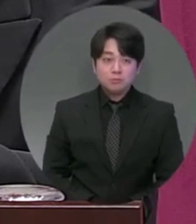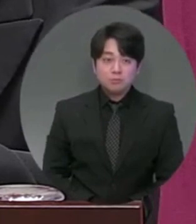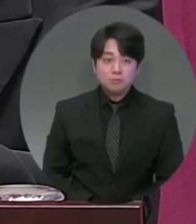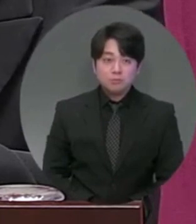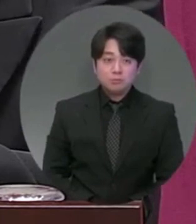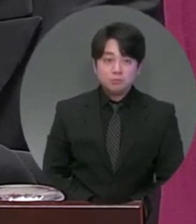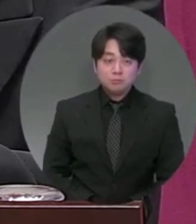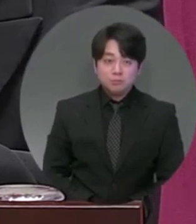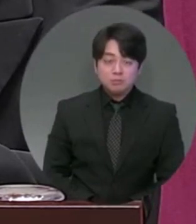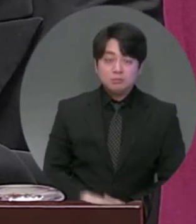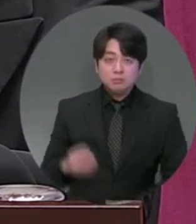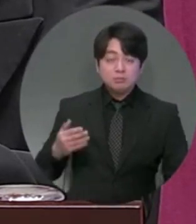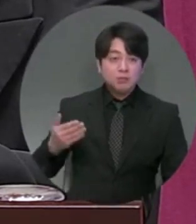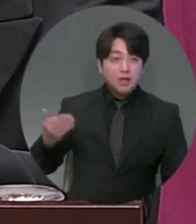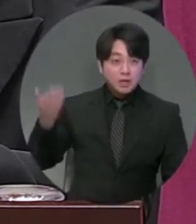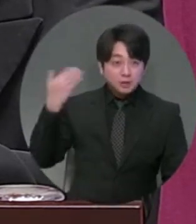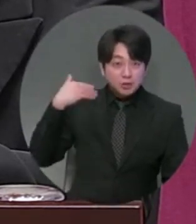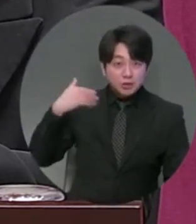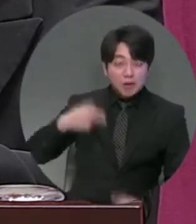제